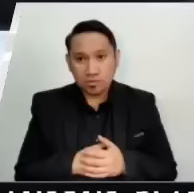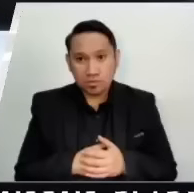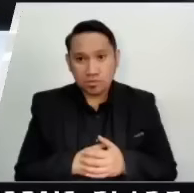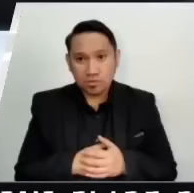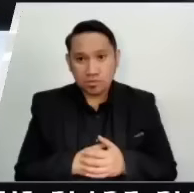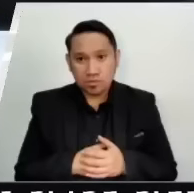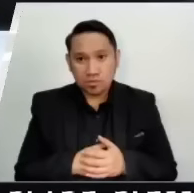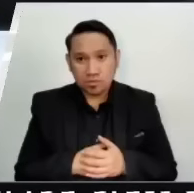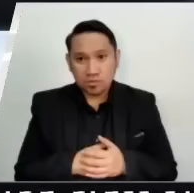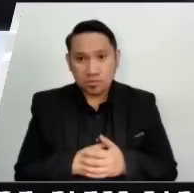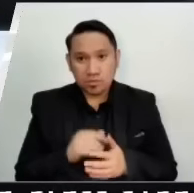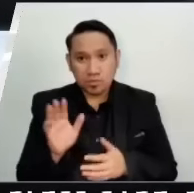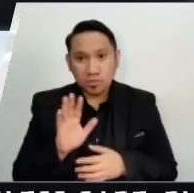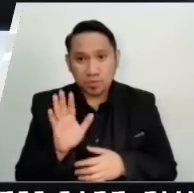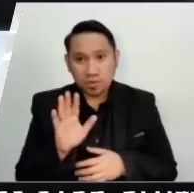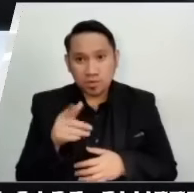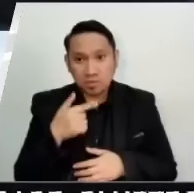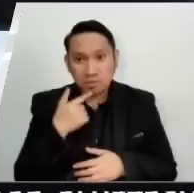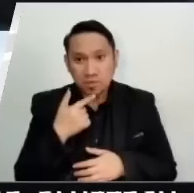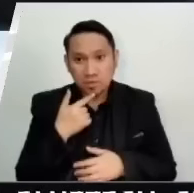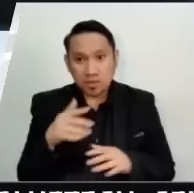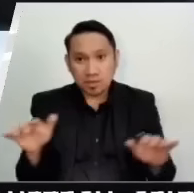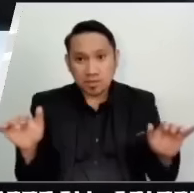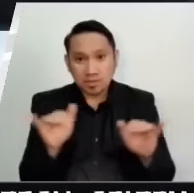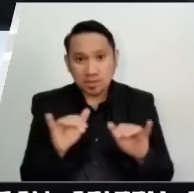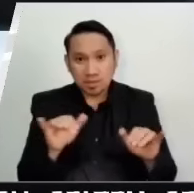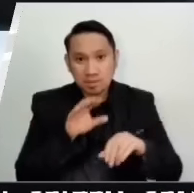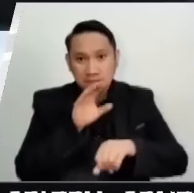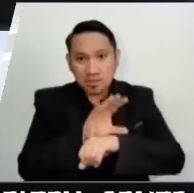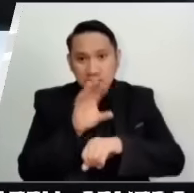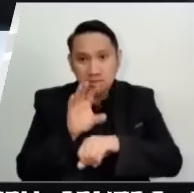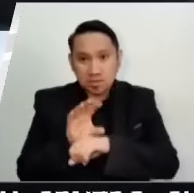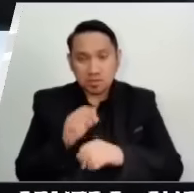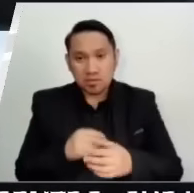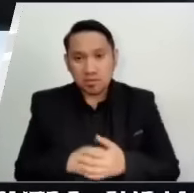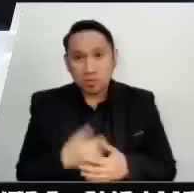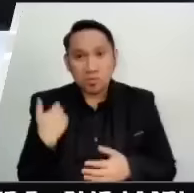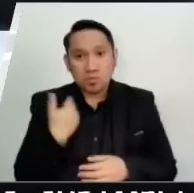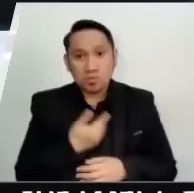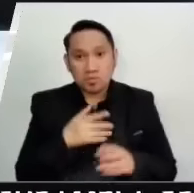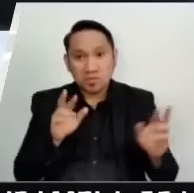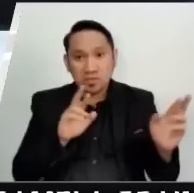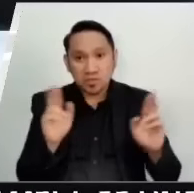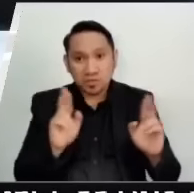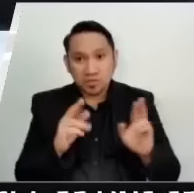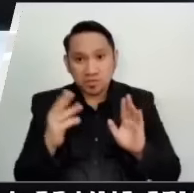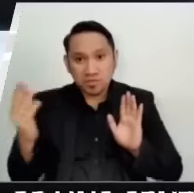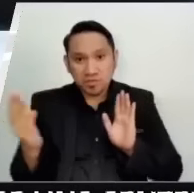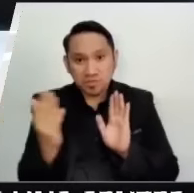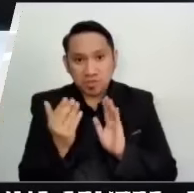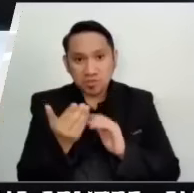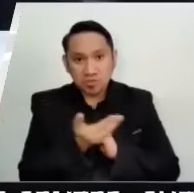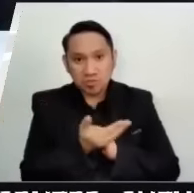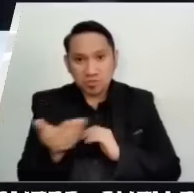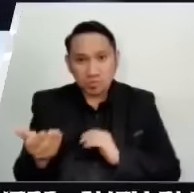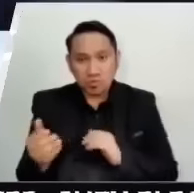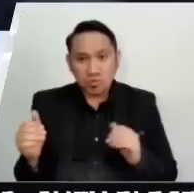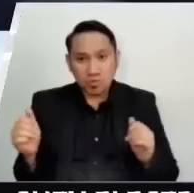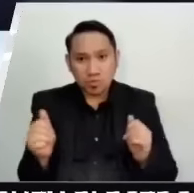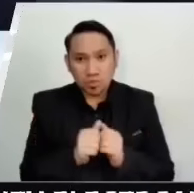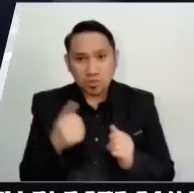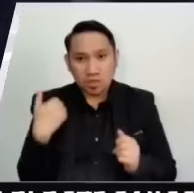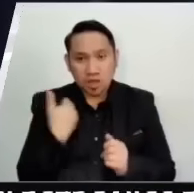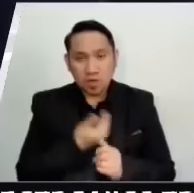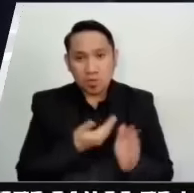Huwag kayo pumaris sa mga Marites We will be ready to face you with our evidence piscal